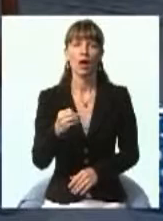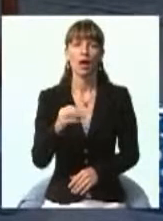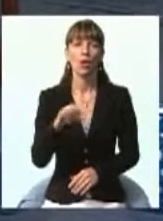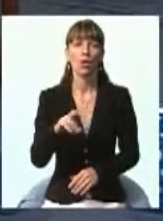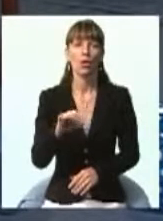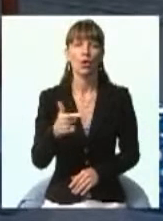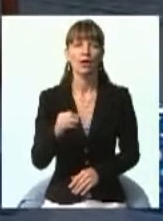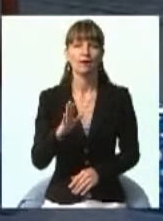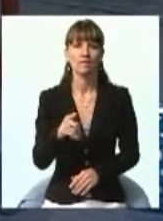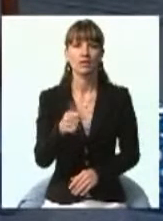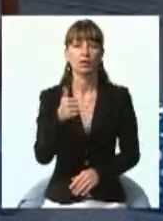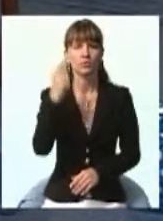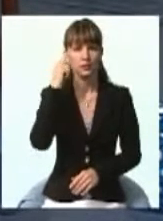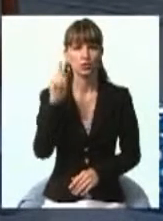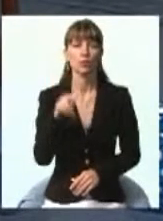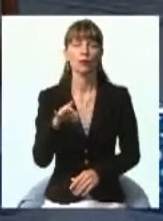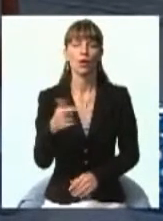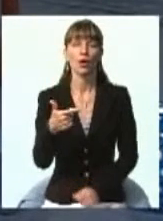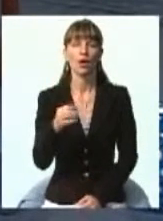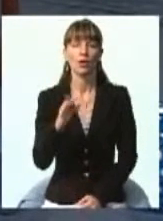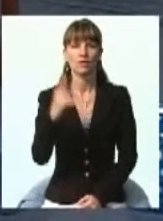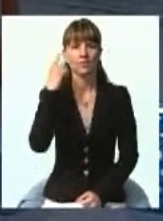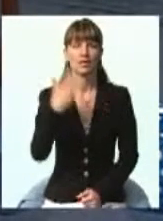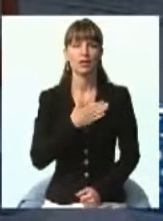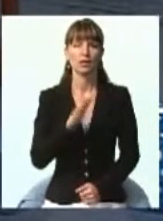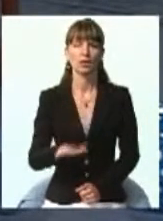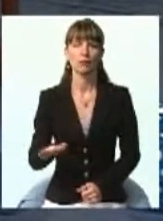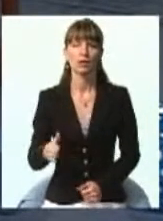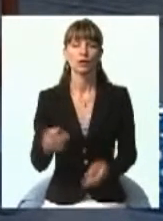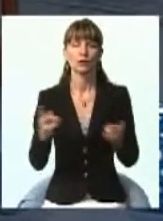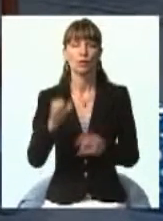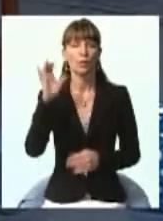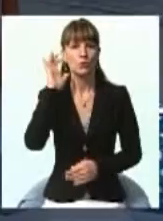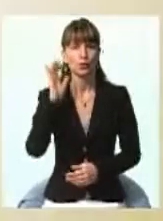знаєш. Цікаво, а що про геологів знають наші малята? Давайте послухаємо.